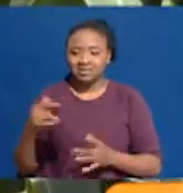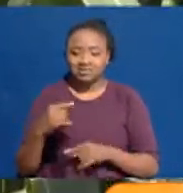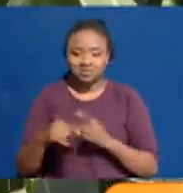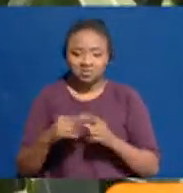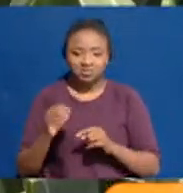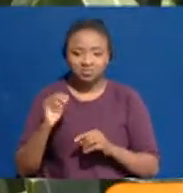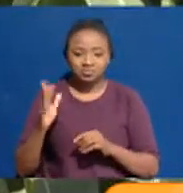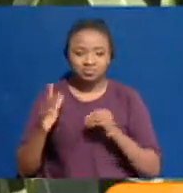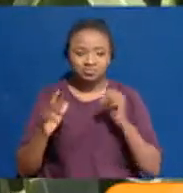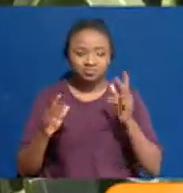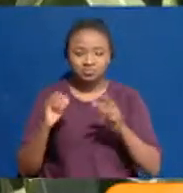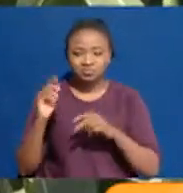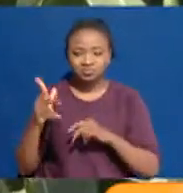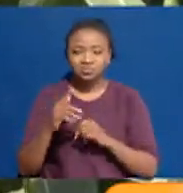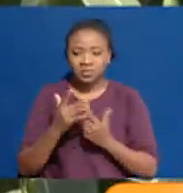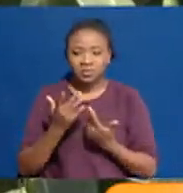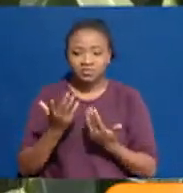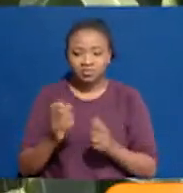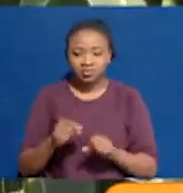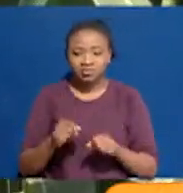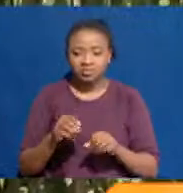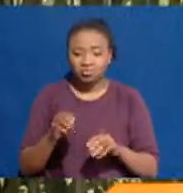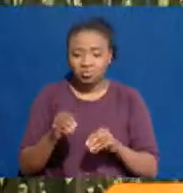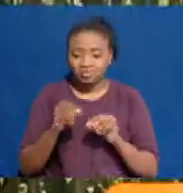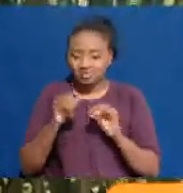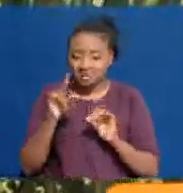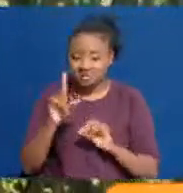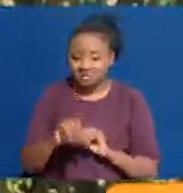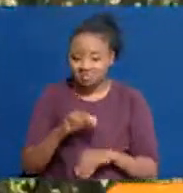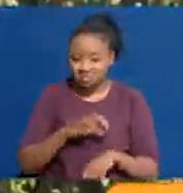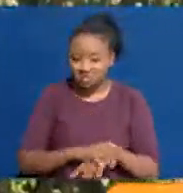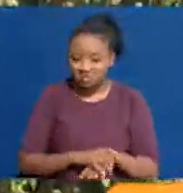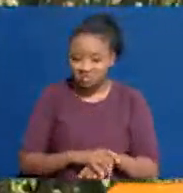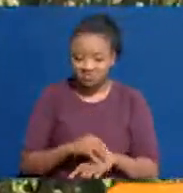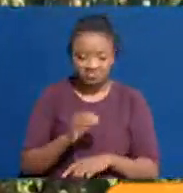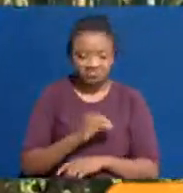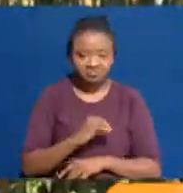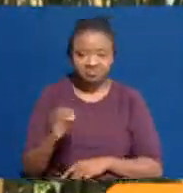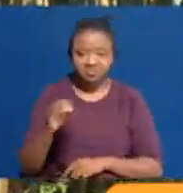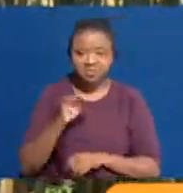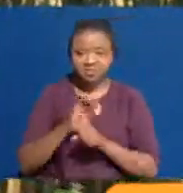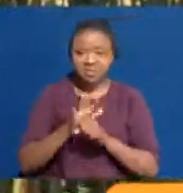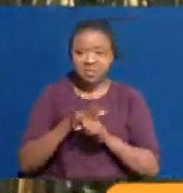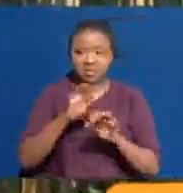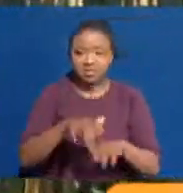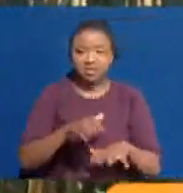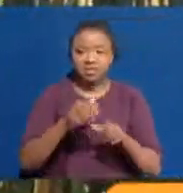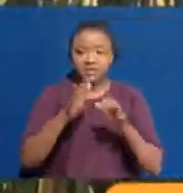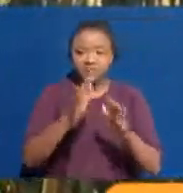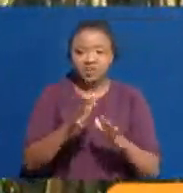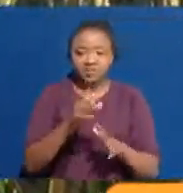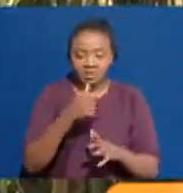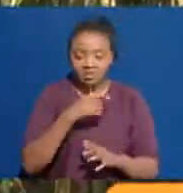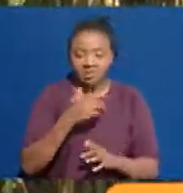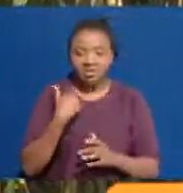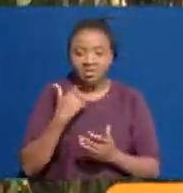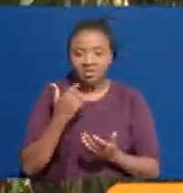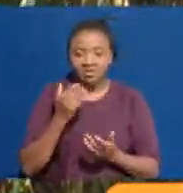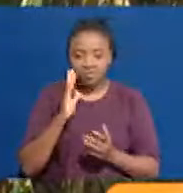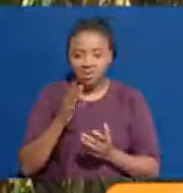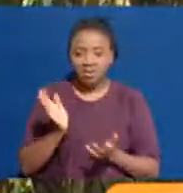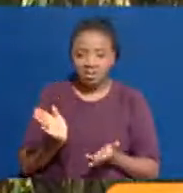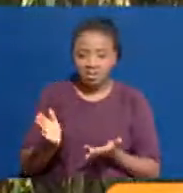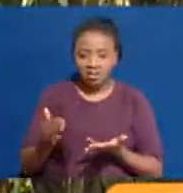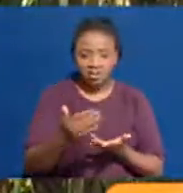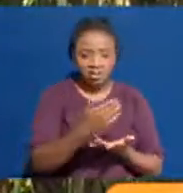shaka uwezekano wa bei ya unga kushuka. Mwaka huu wakulima wanatarajia kuvuna pantosha, lakini sasa